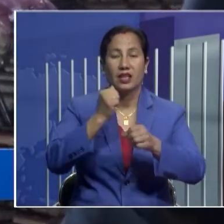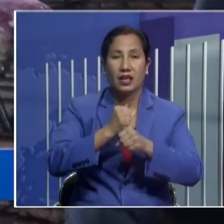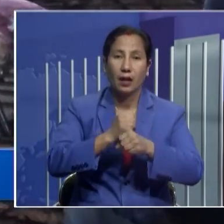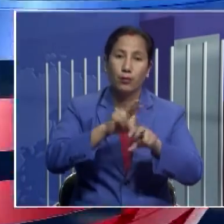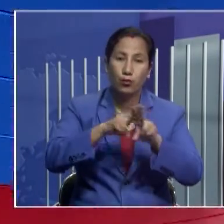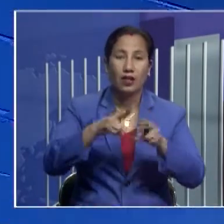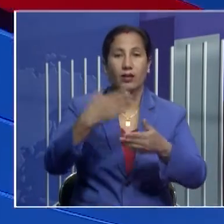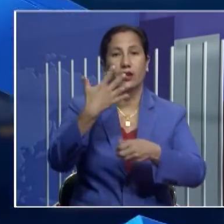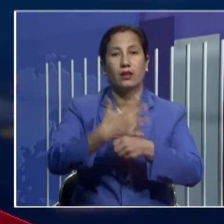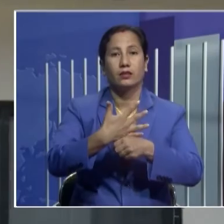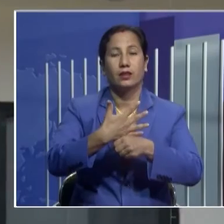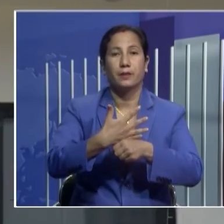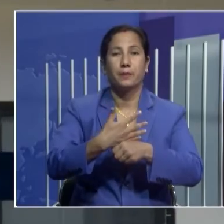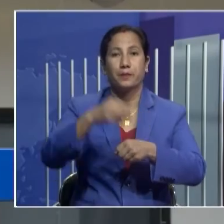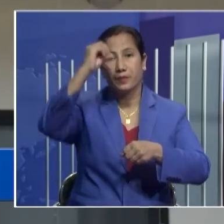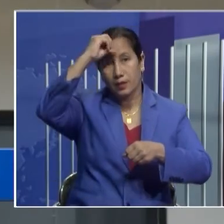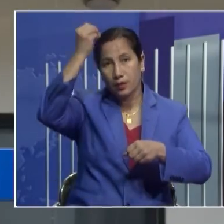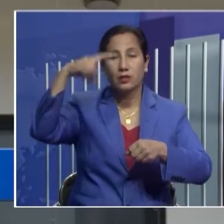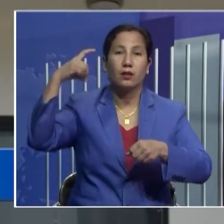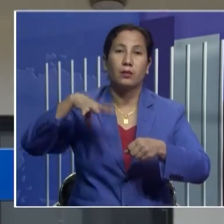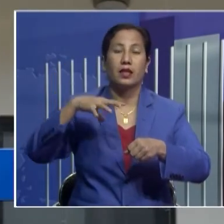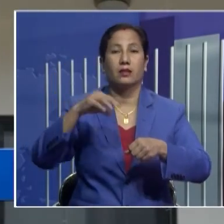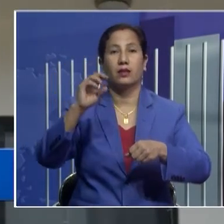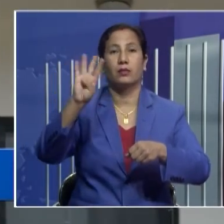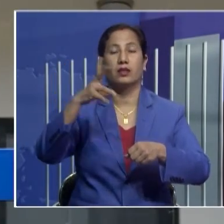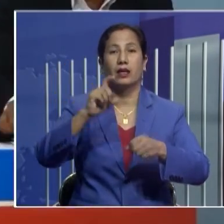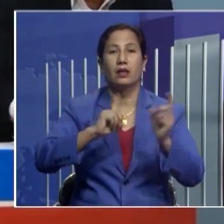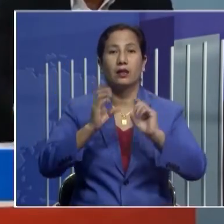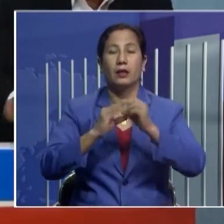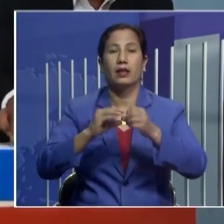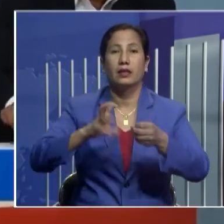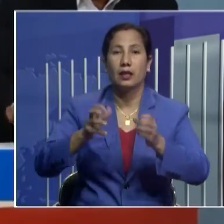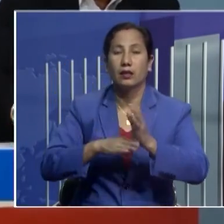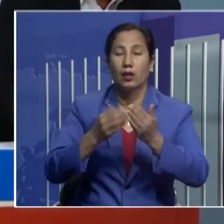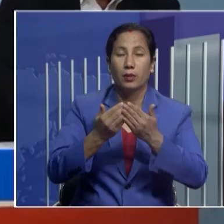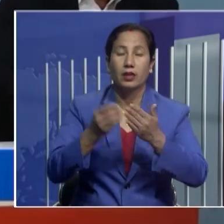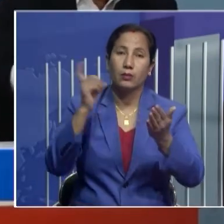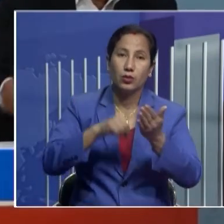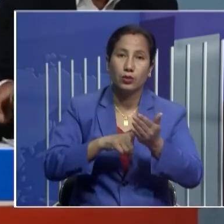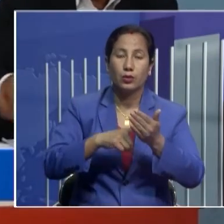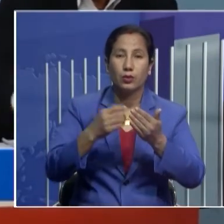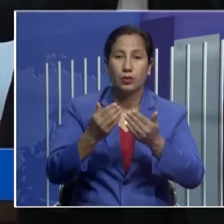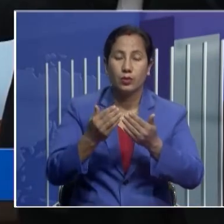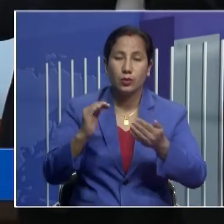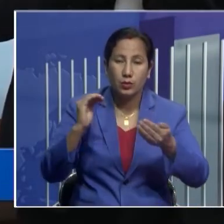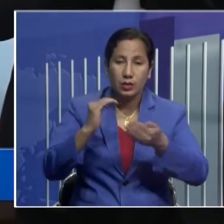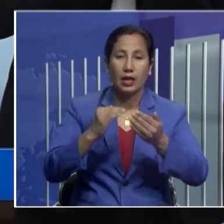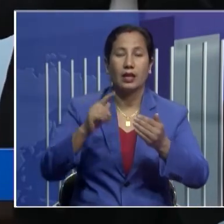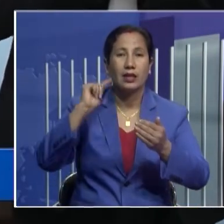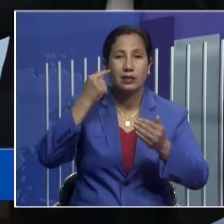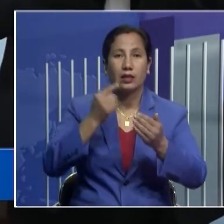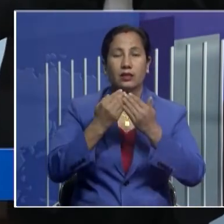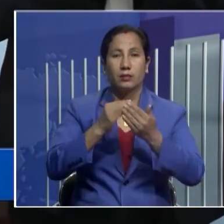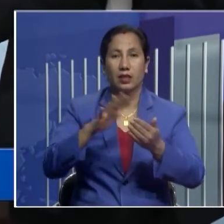लक्ष्य। पश्चिम नवलपरासीको बर्दघाट नगरपालिकामा स्थानीय तहको पाठ्यक्रम लागू, सानै कक्षादेखि विद्यार्थीलाई